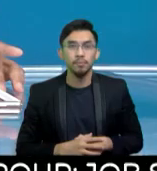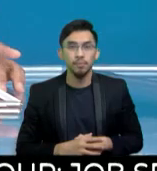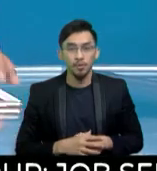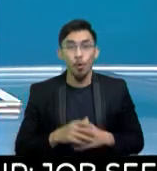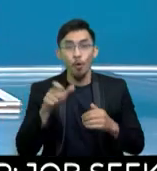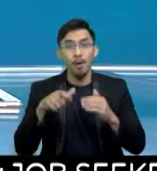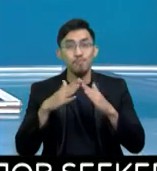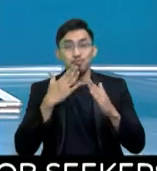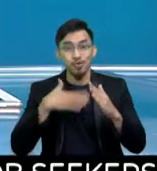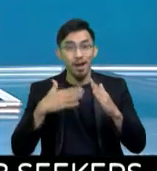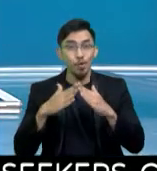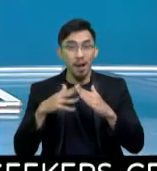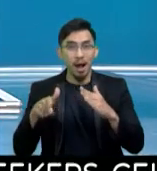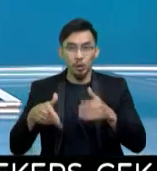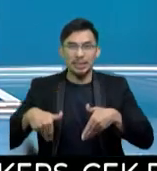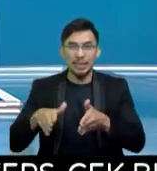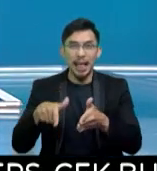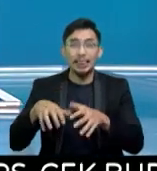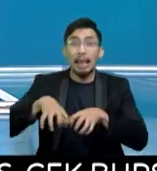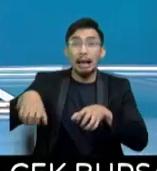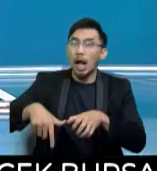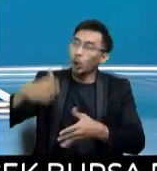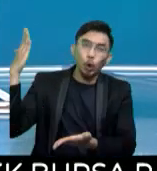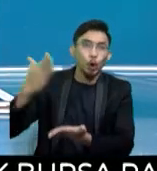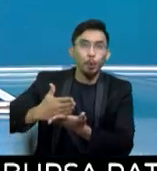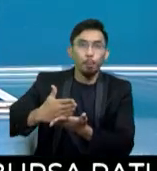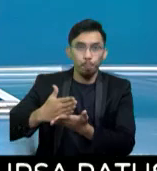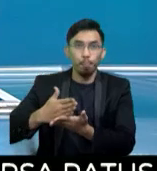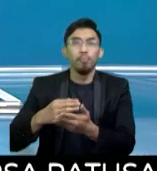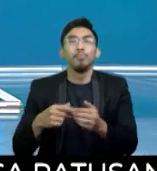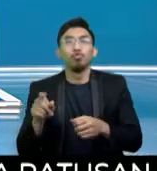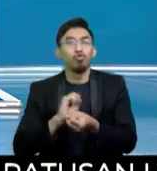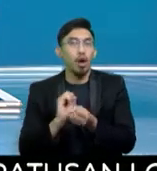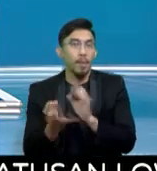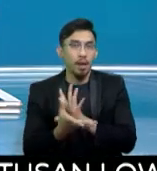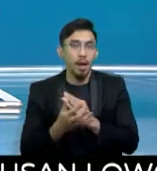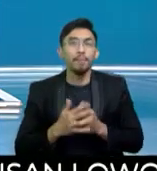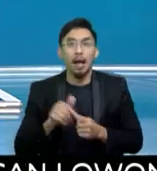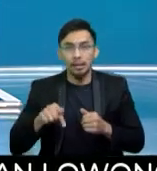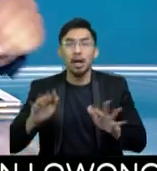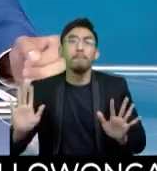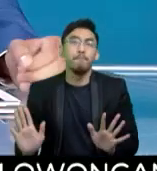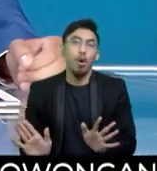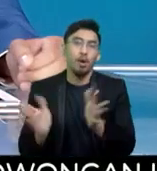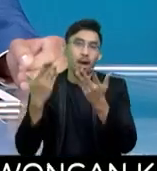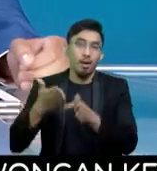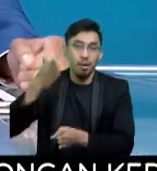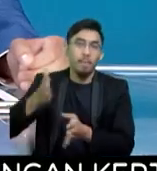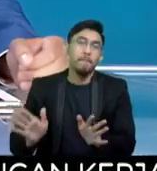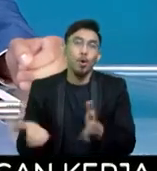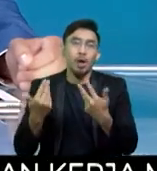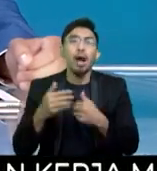Pemilik rumah yang menutup jalan rumah tetangga mereka di kawasan Rungkut Menanggal, Surabaya, Jawa Timur, akhirnya membongkar sebagian tembok